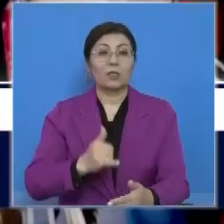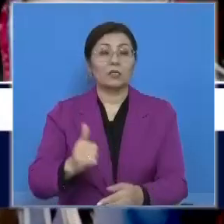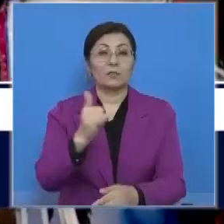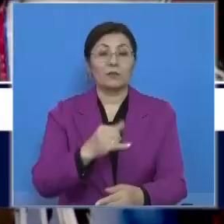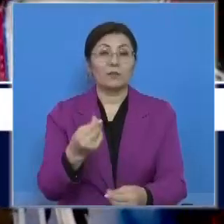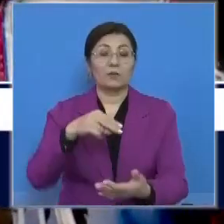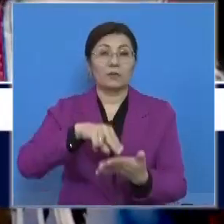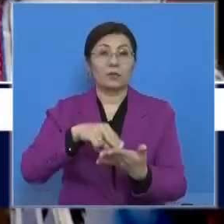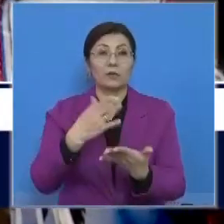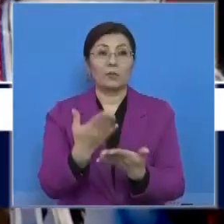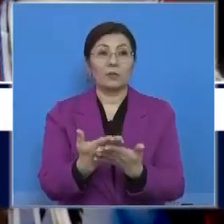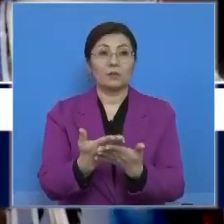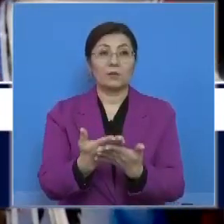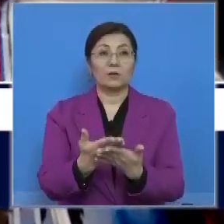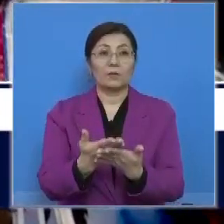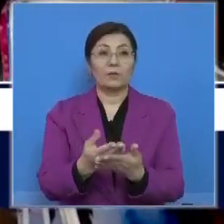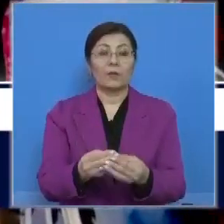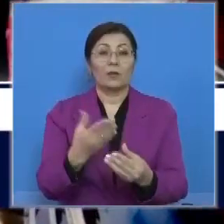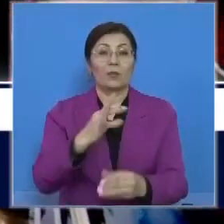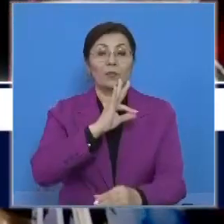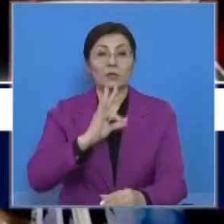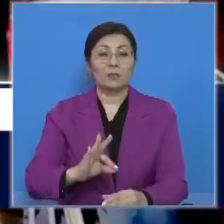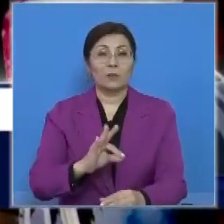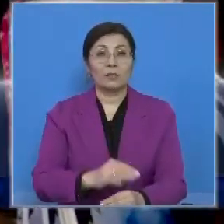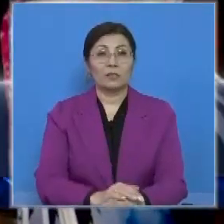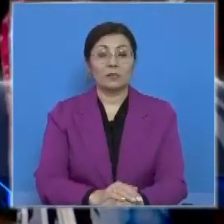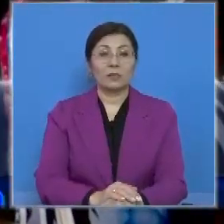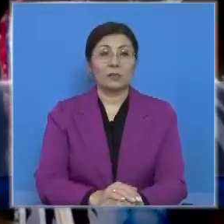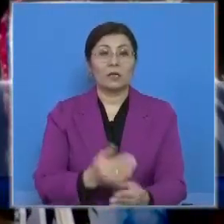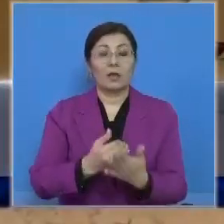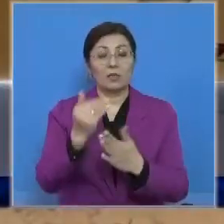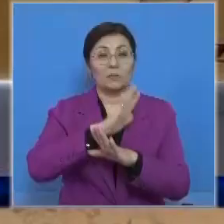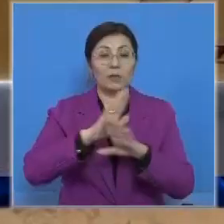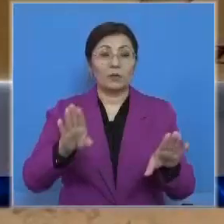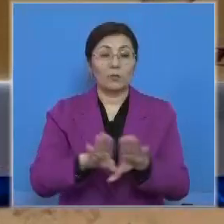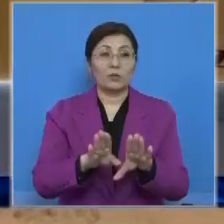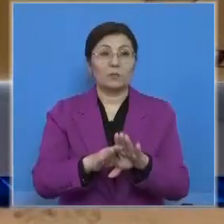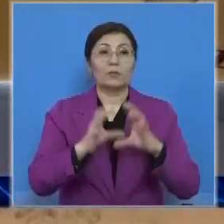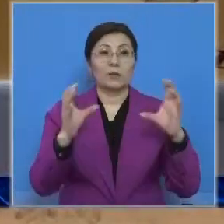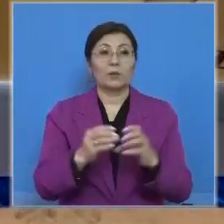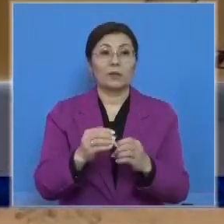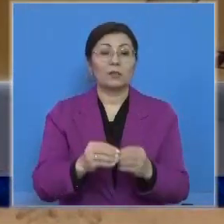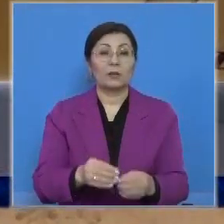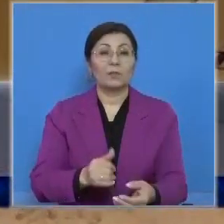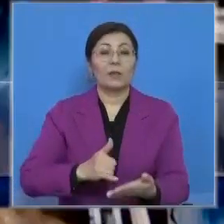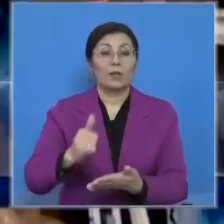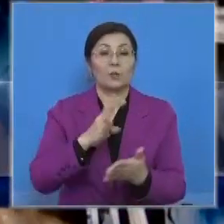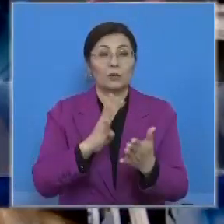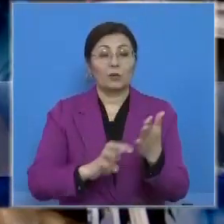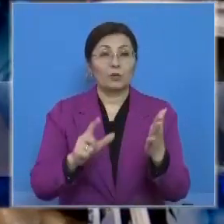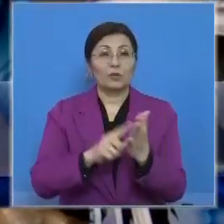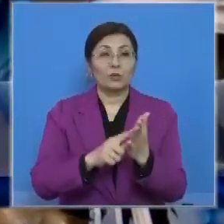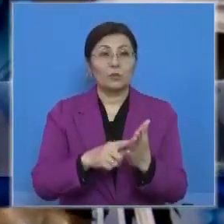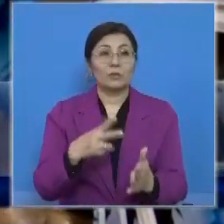цынасы жаңағы 15% пен тағайындалған цынамен тұр. Сұйық май 970 теңге,